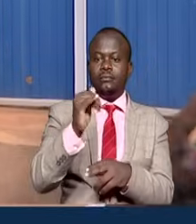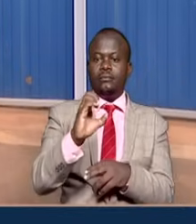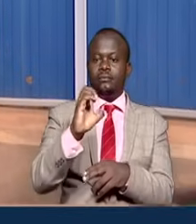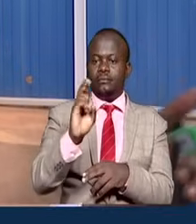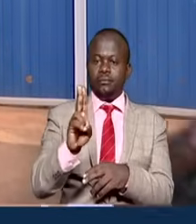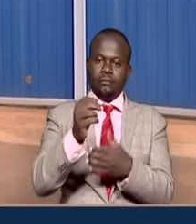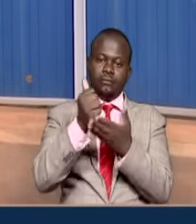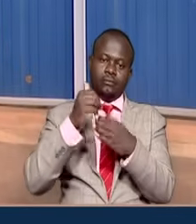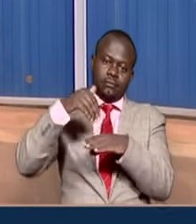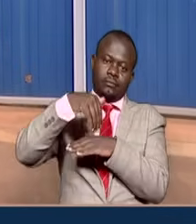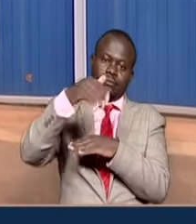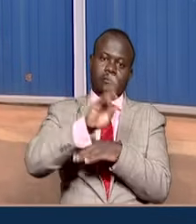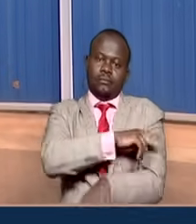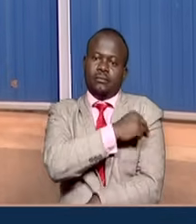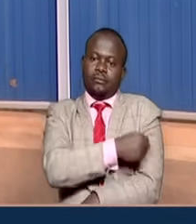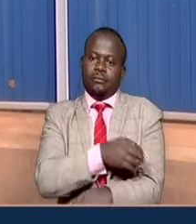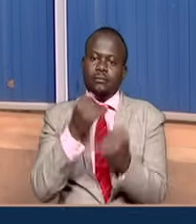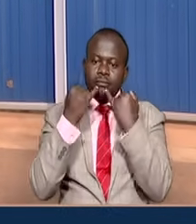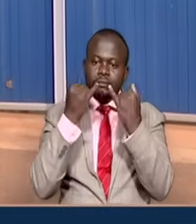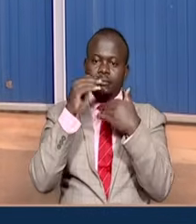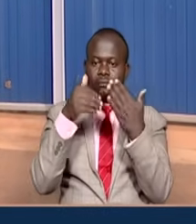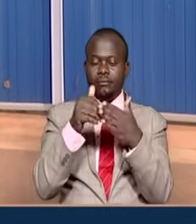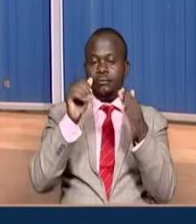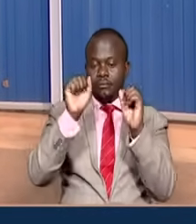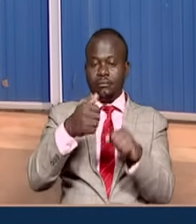iradufasha kumwohereza kuri ibyo bitaro mbabwiye. Ashobora